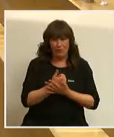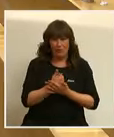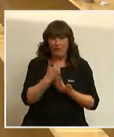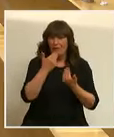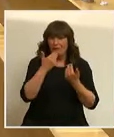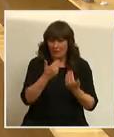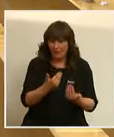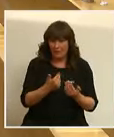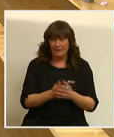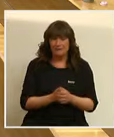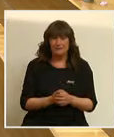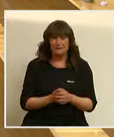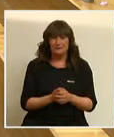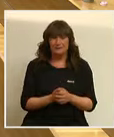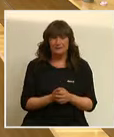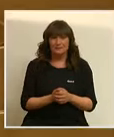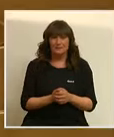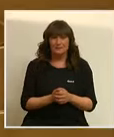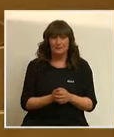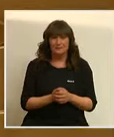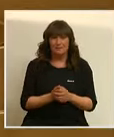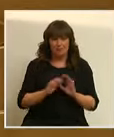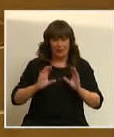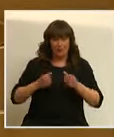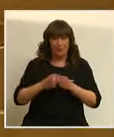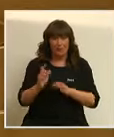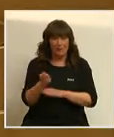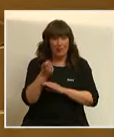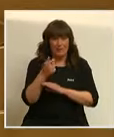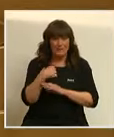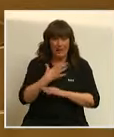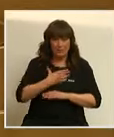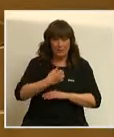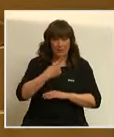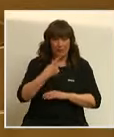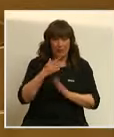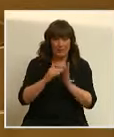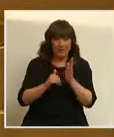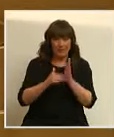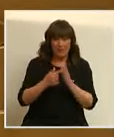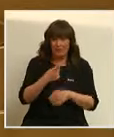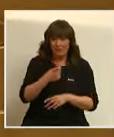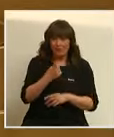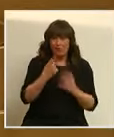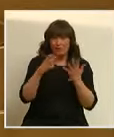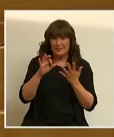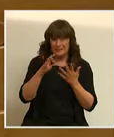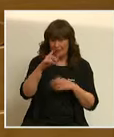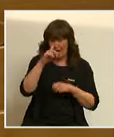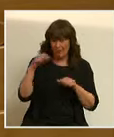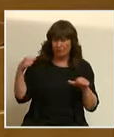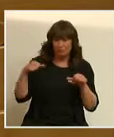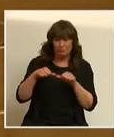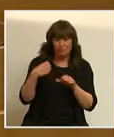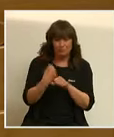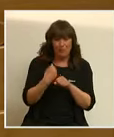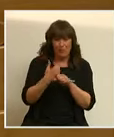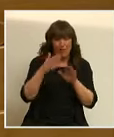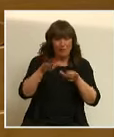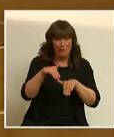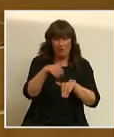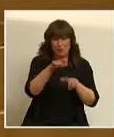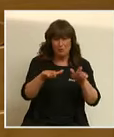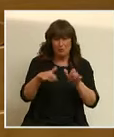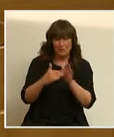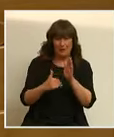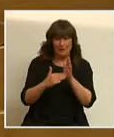també. El cos de bombers de l'Ajuntament de València porta més de 160 anys treballant al servici dels valencians. 160